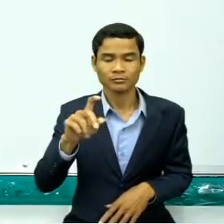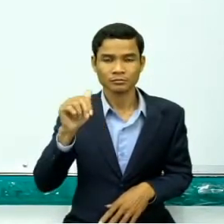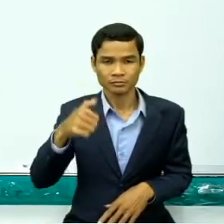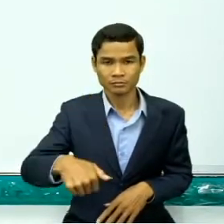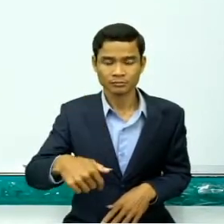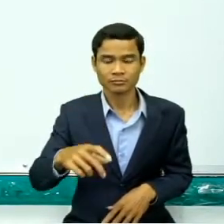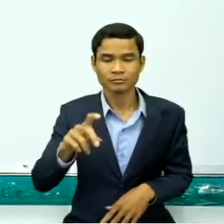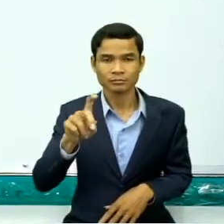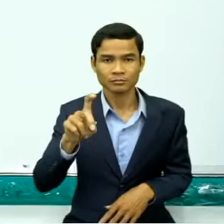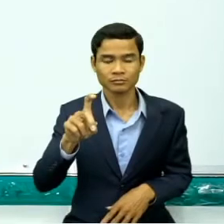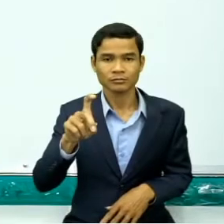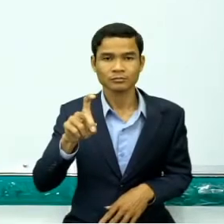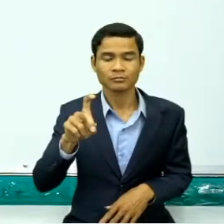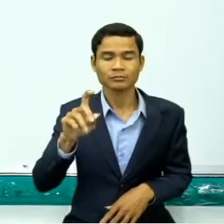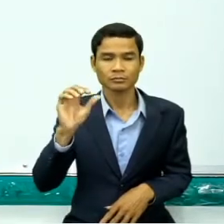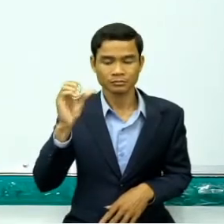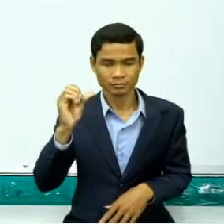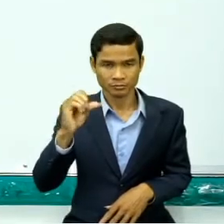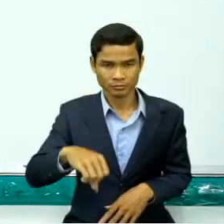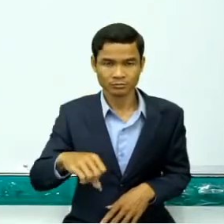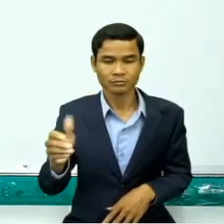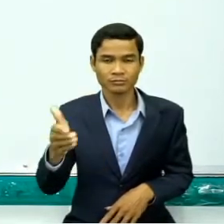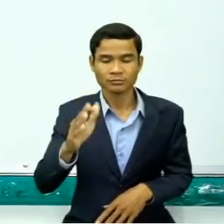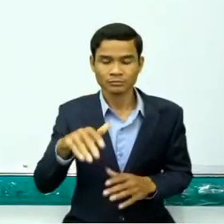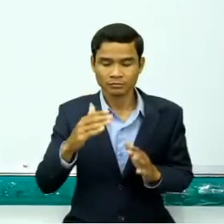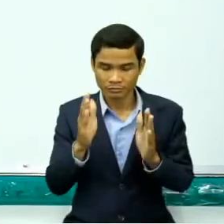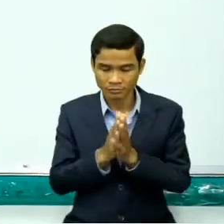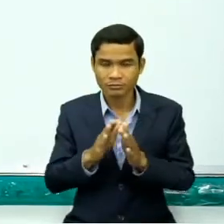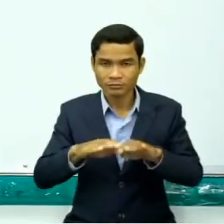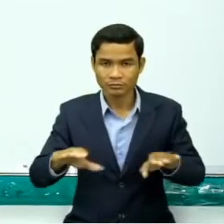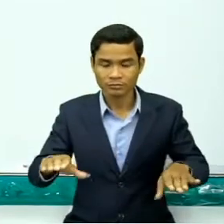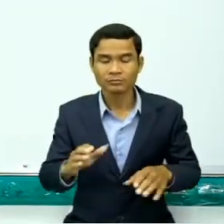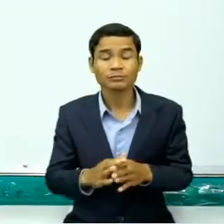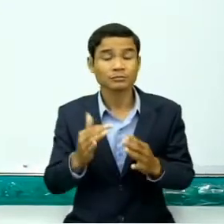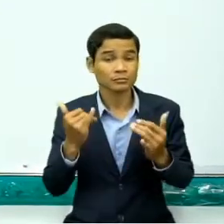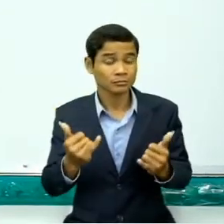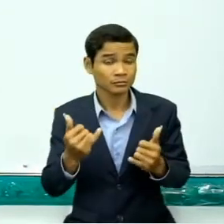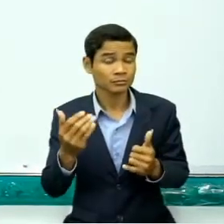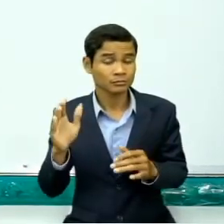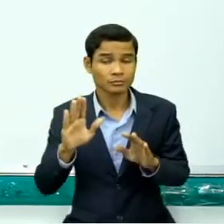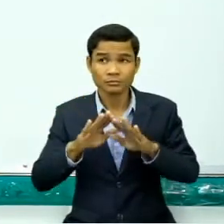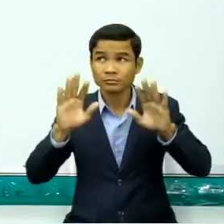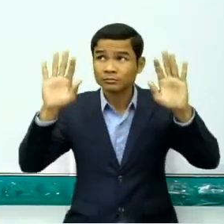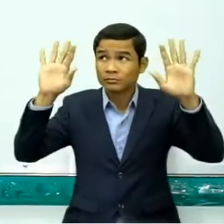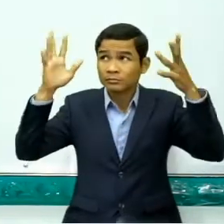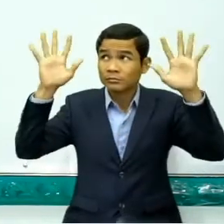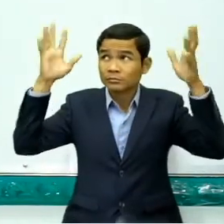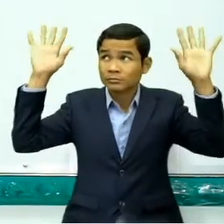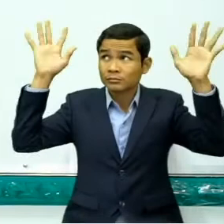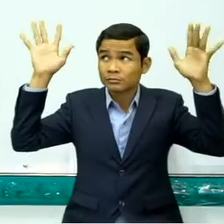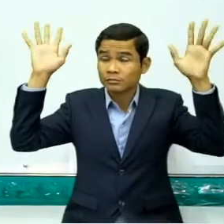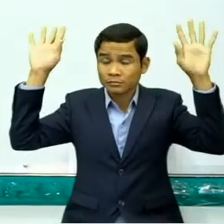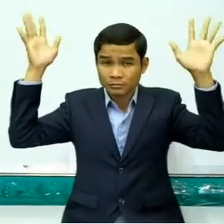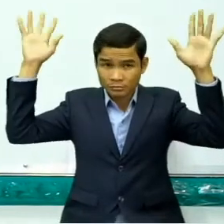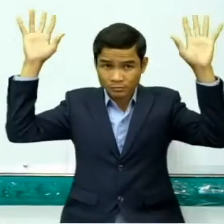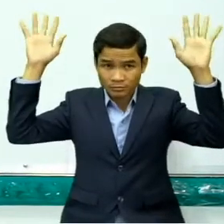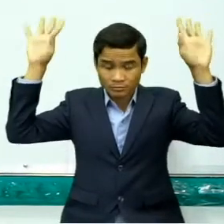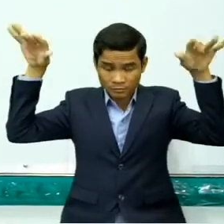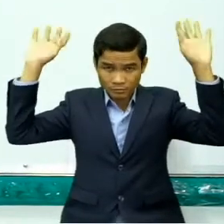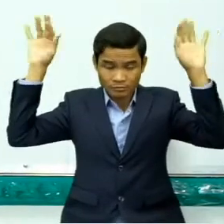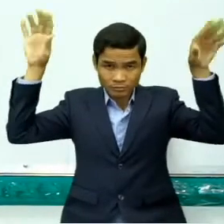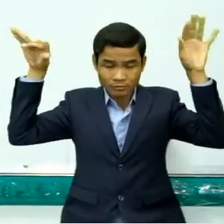nở phá lở chào con ấy là con lực lai lăng lờ con chà lực đai đi nè kru rồi